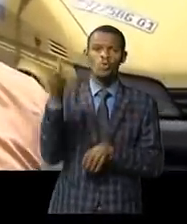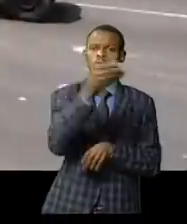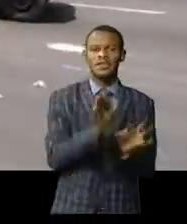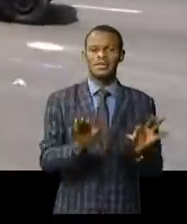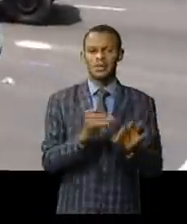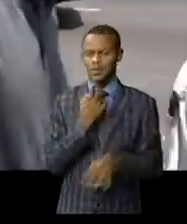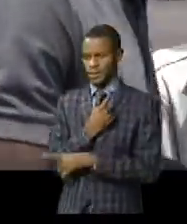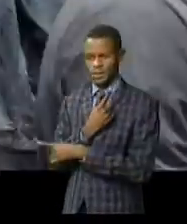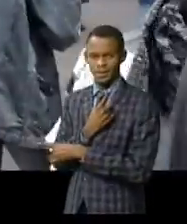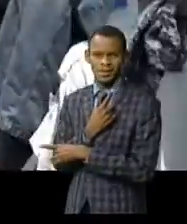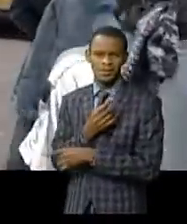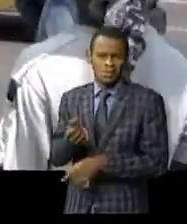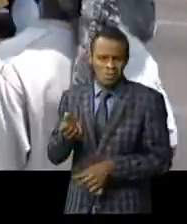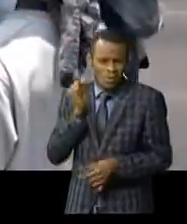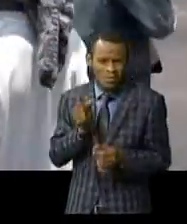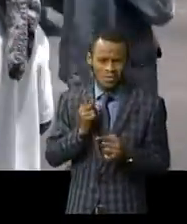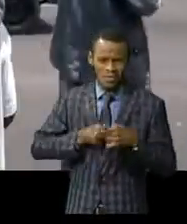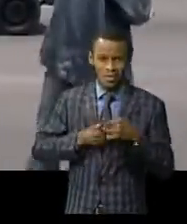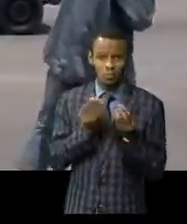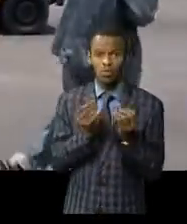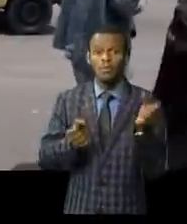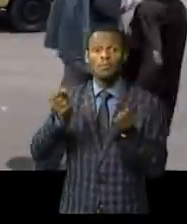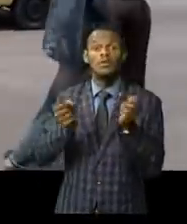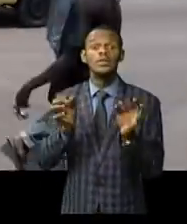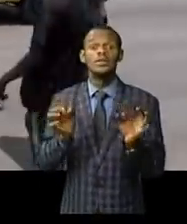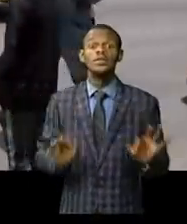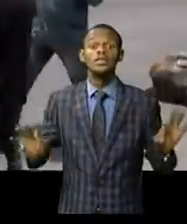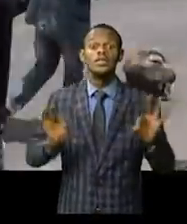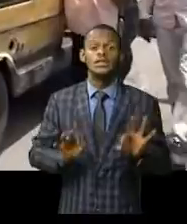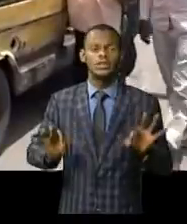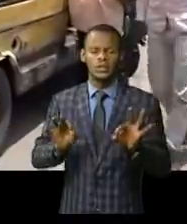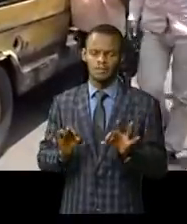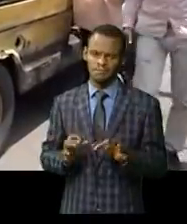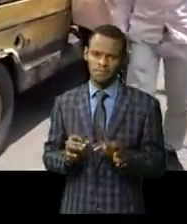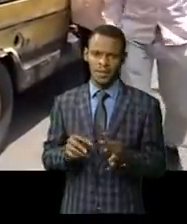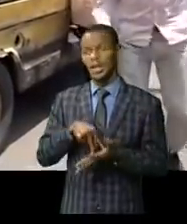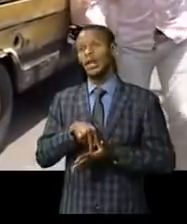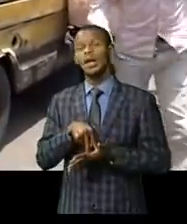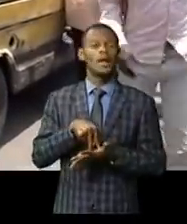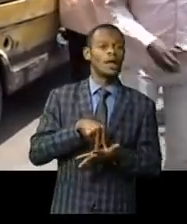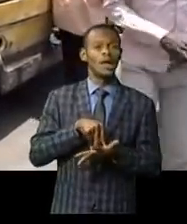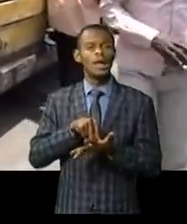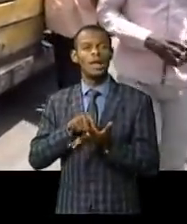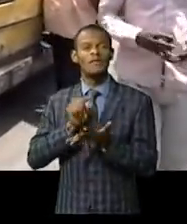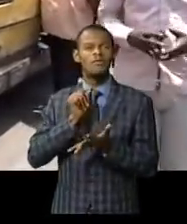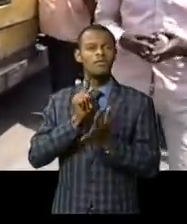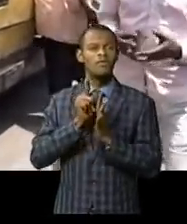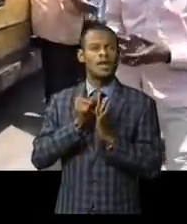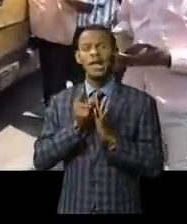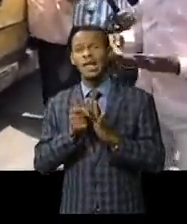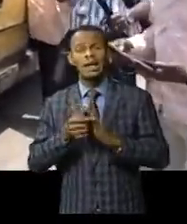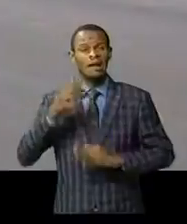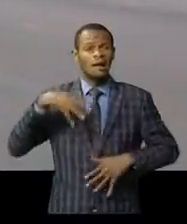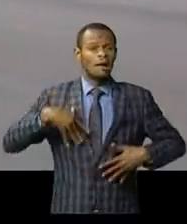On n'allait pas prendre. Si ça fait 15 ou 20 minutes, il n'y a pas un autre transport. Je serais obligé de faire